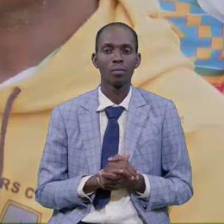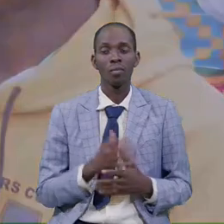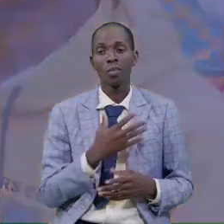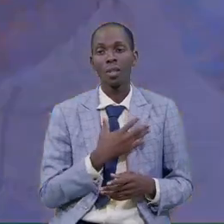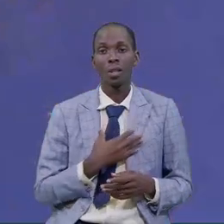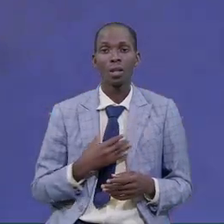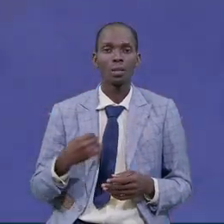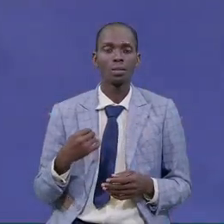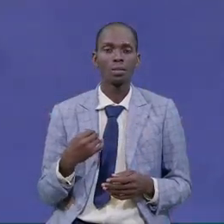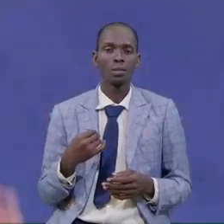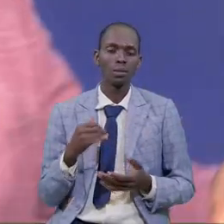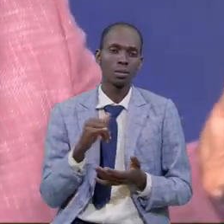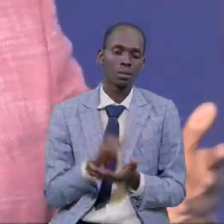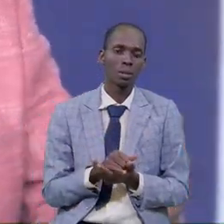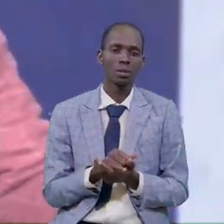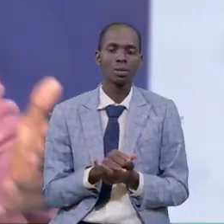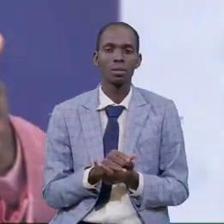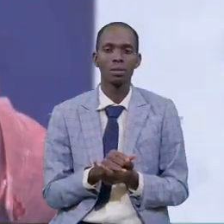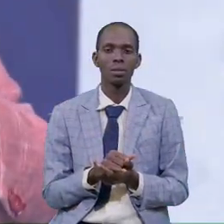Et il faut la repentance.